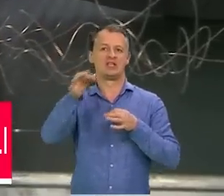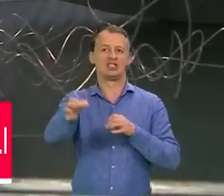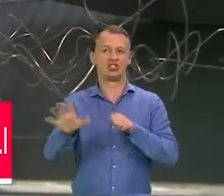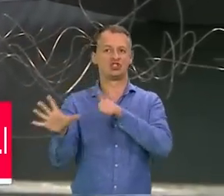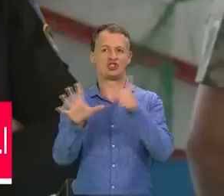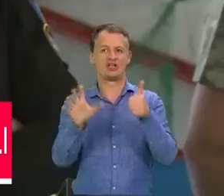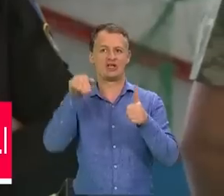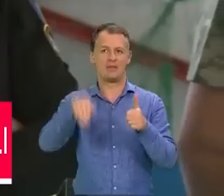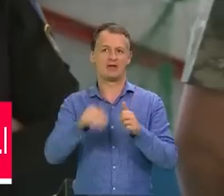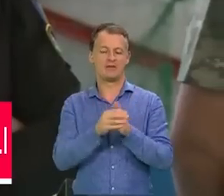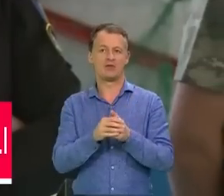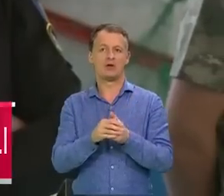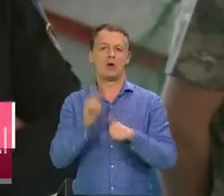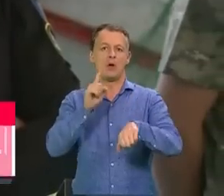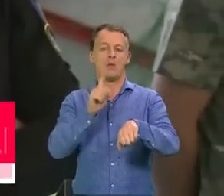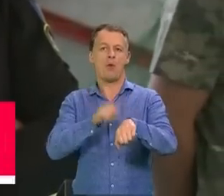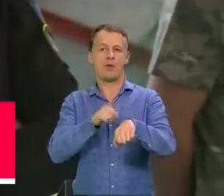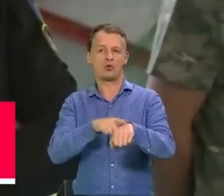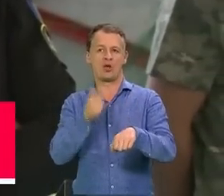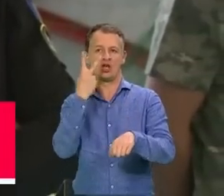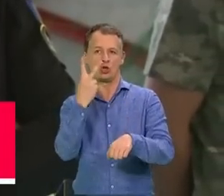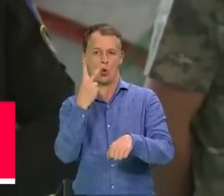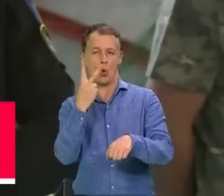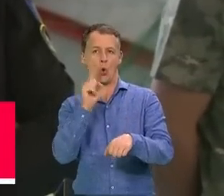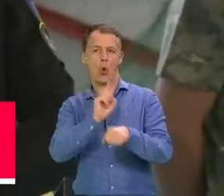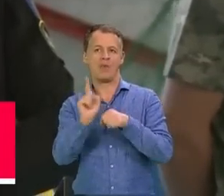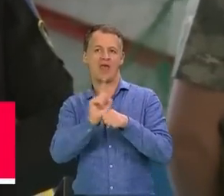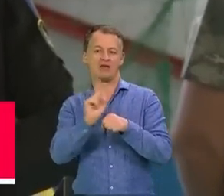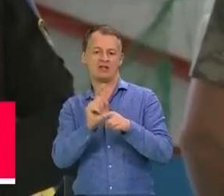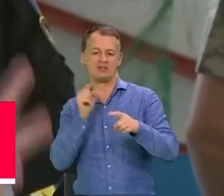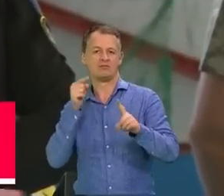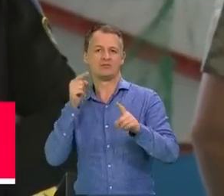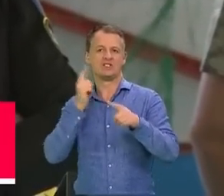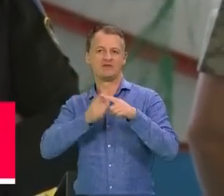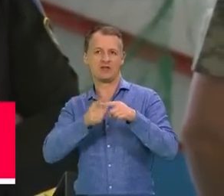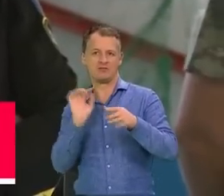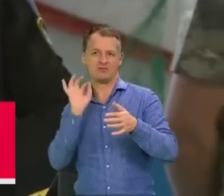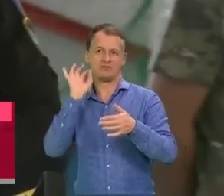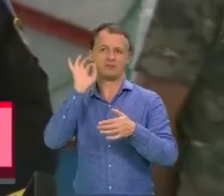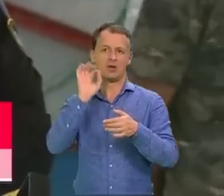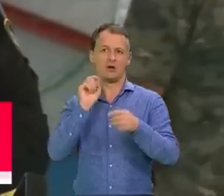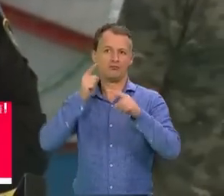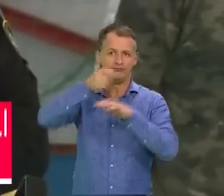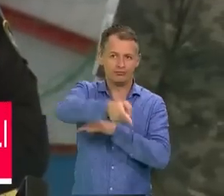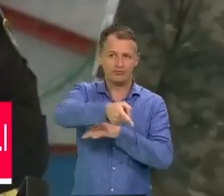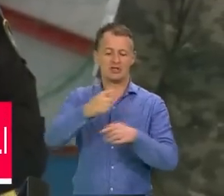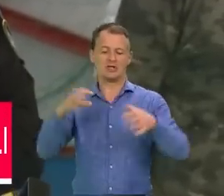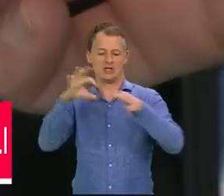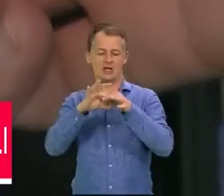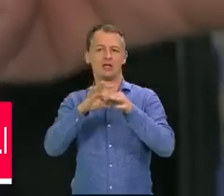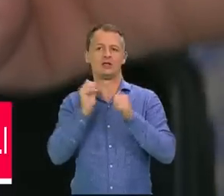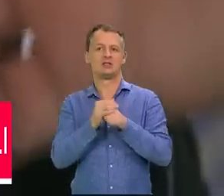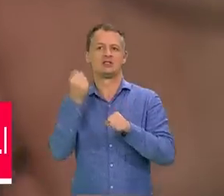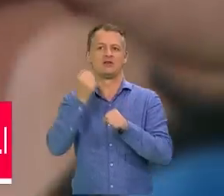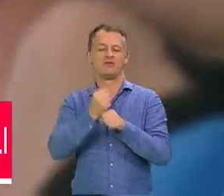cele două sonde se prind de haine sau de corpul agresorului, se închide un arc electric prin